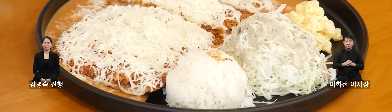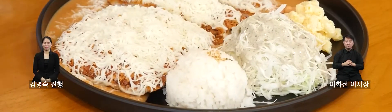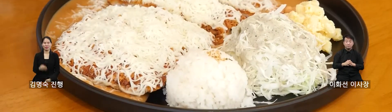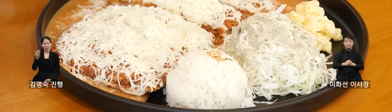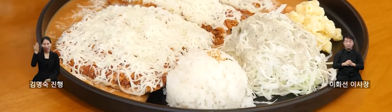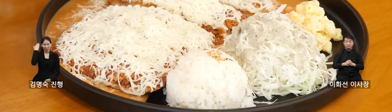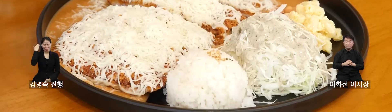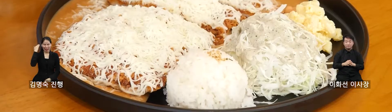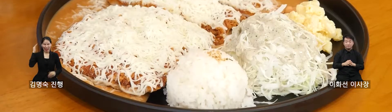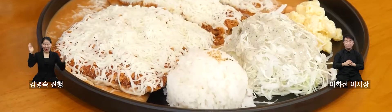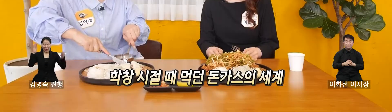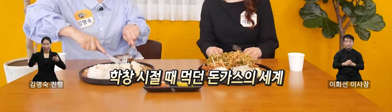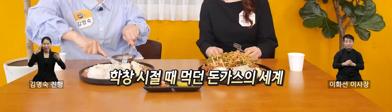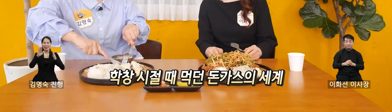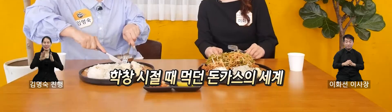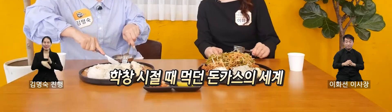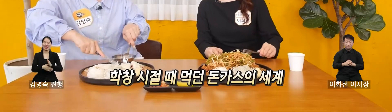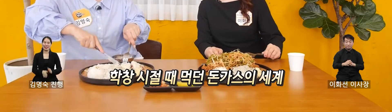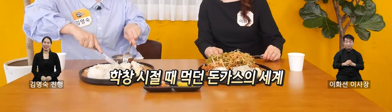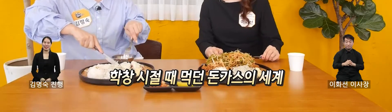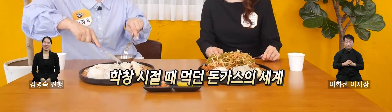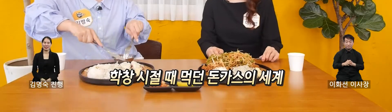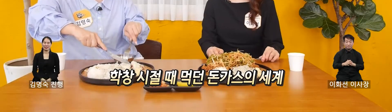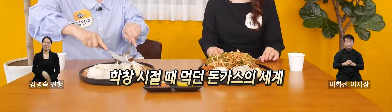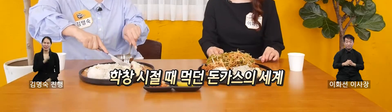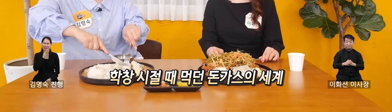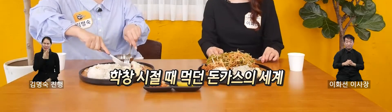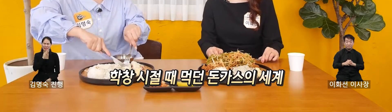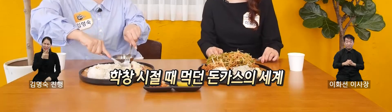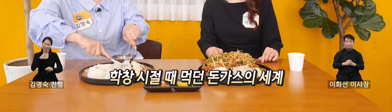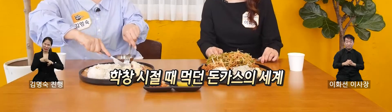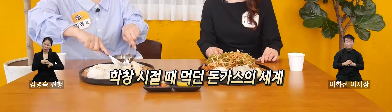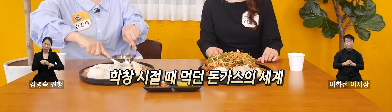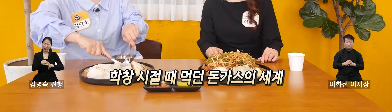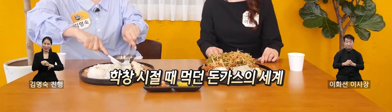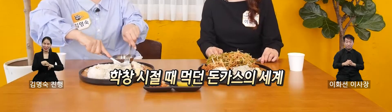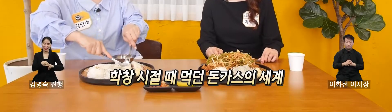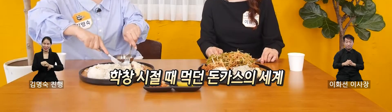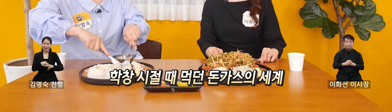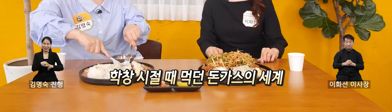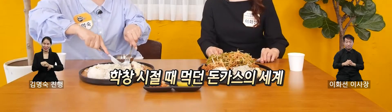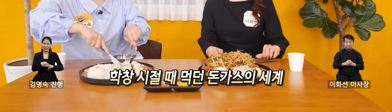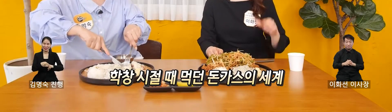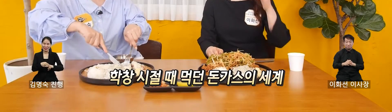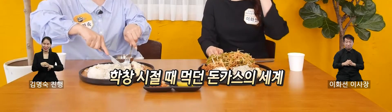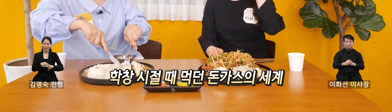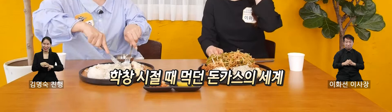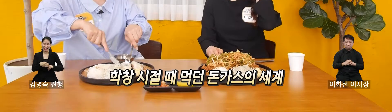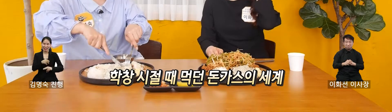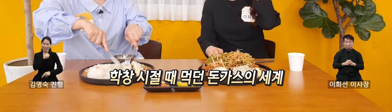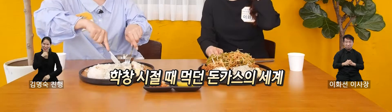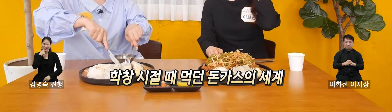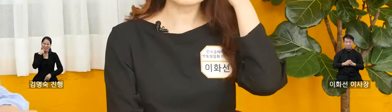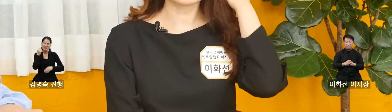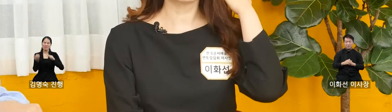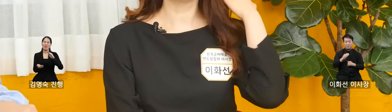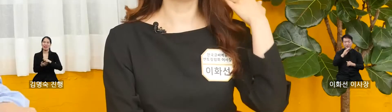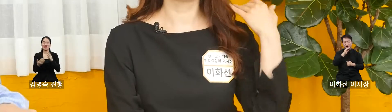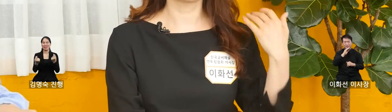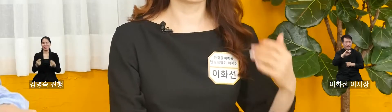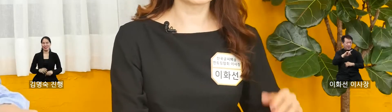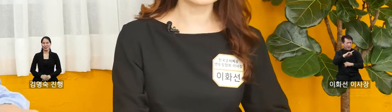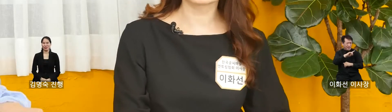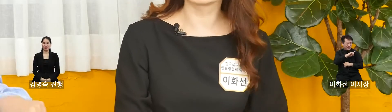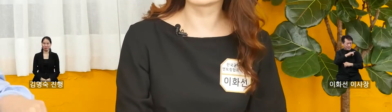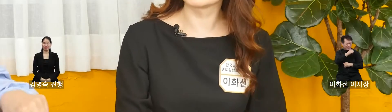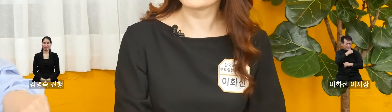예전에 학창 시절 때 네. 진짜 돈가스는 완전 저희 때는 그쵸. 신세계였어요. 신세계. 가장 세련된